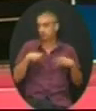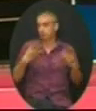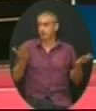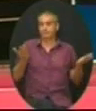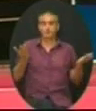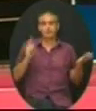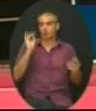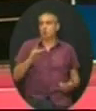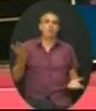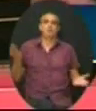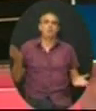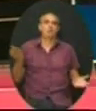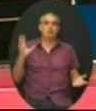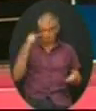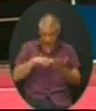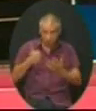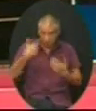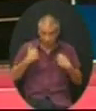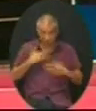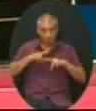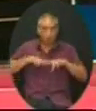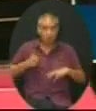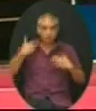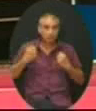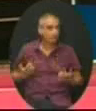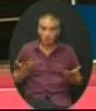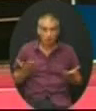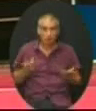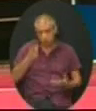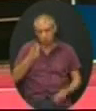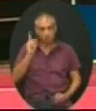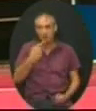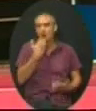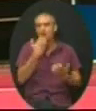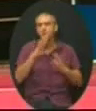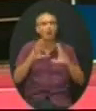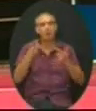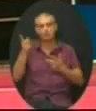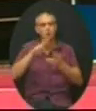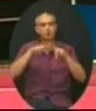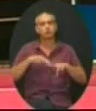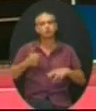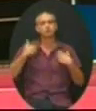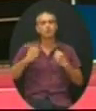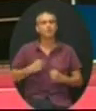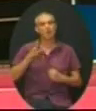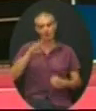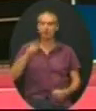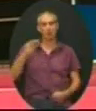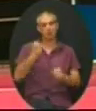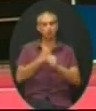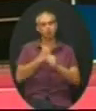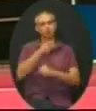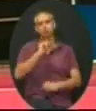הוא לא היה נגד. הוא לא היה נגד, למה? כי הוא היה שר ביטחון ורצה להישאר שר ביטחון. הרי הוא צריך לבוא ולהסביר למה הוא נשאר שר ביטחון, למרות שעשו